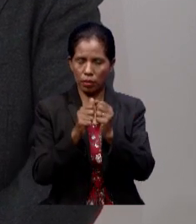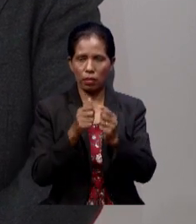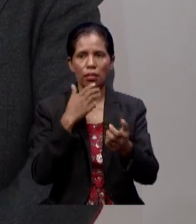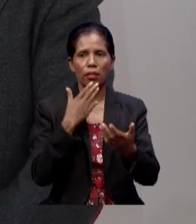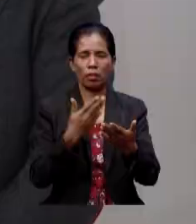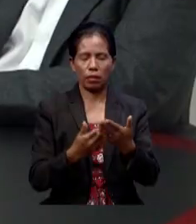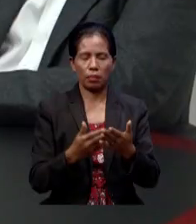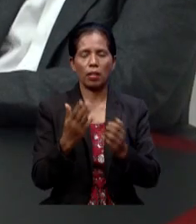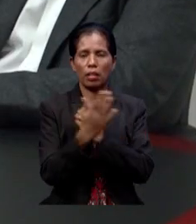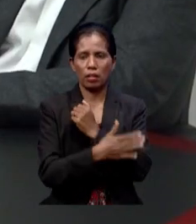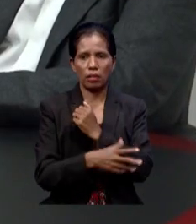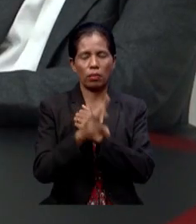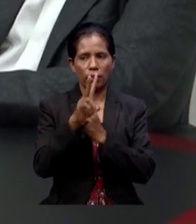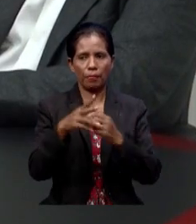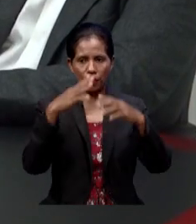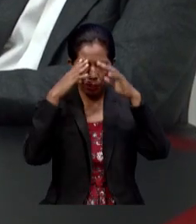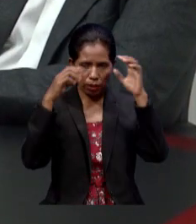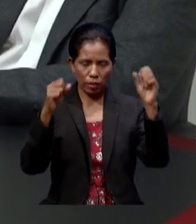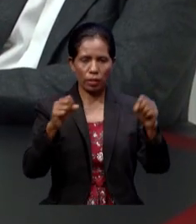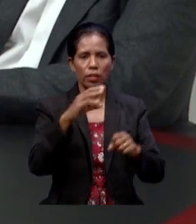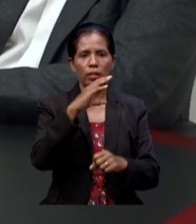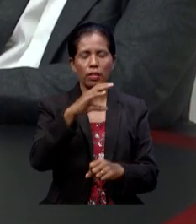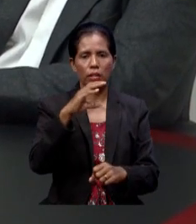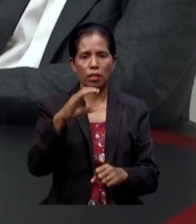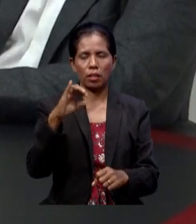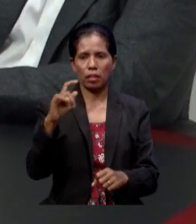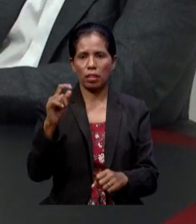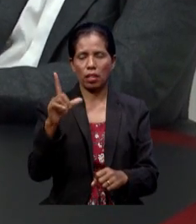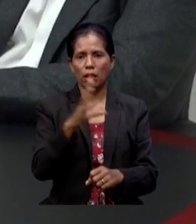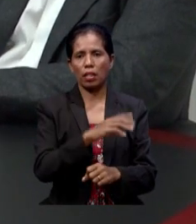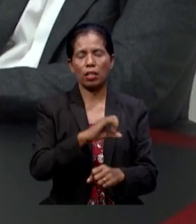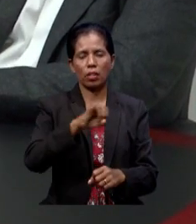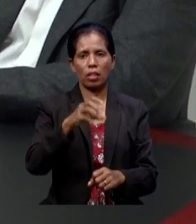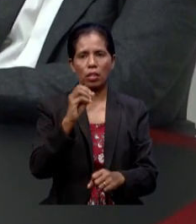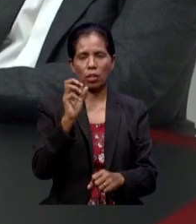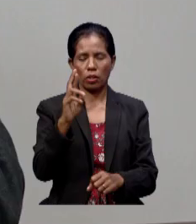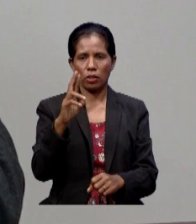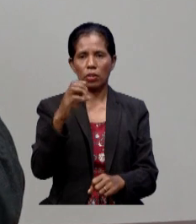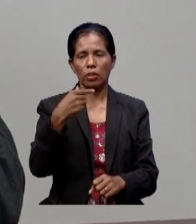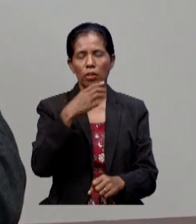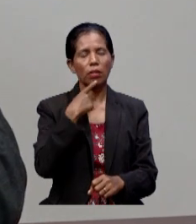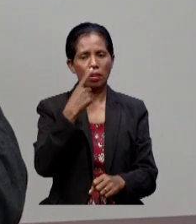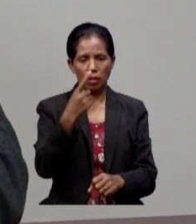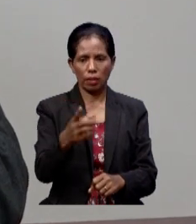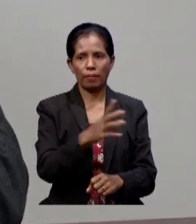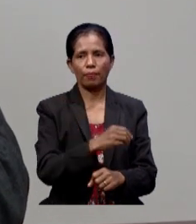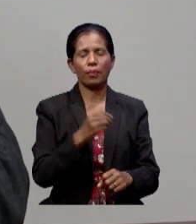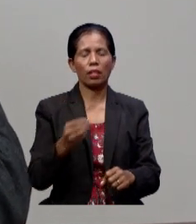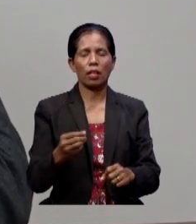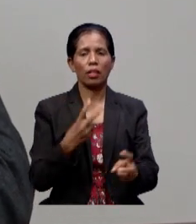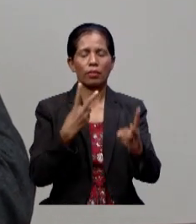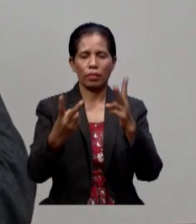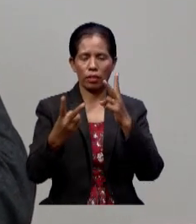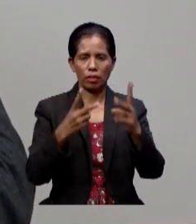antara kedua-dua negara. Presiden di Kamar Komersi Industri Timor Leste, Jorge Manuel de Araujo Serrano, explica. Durante visita